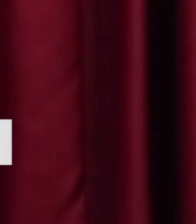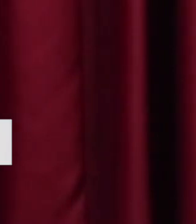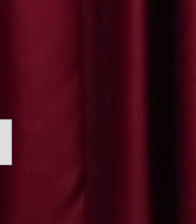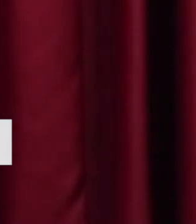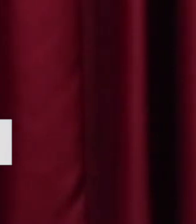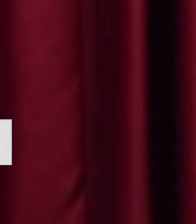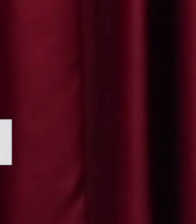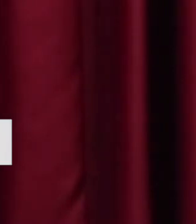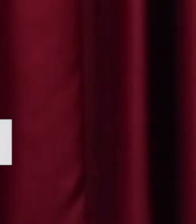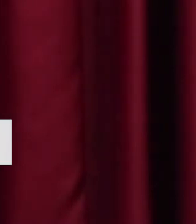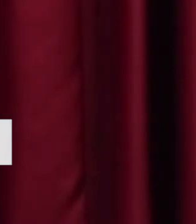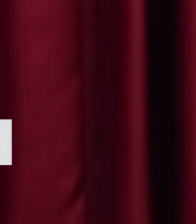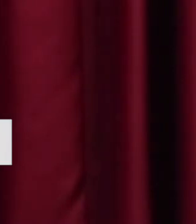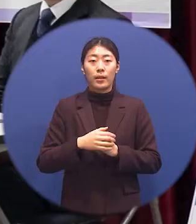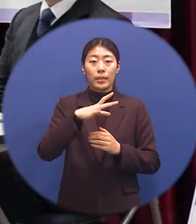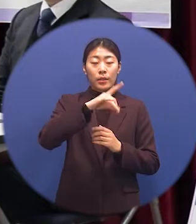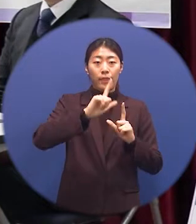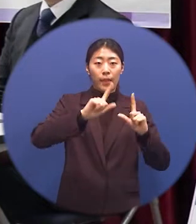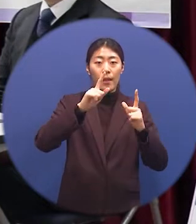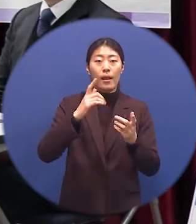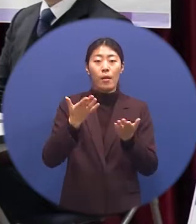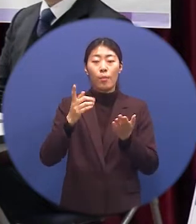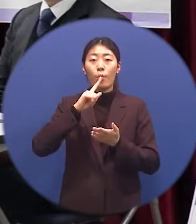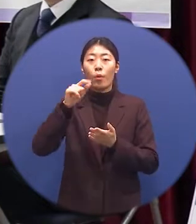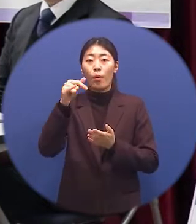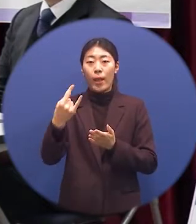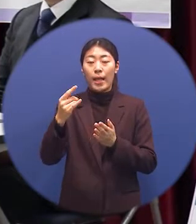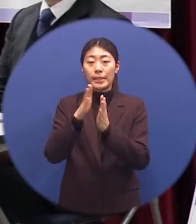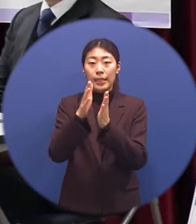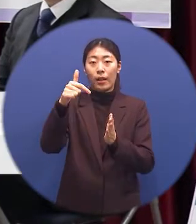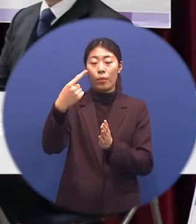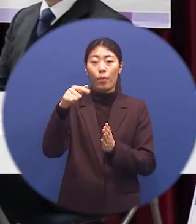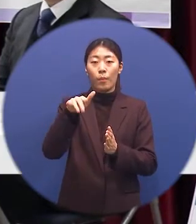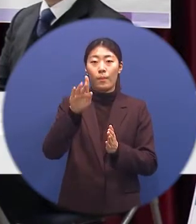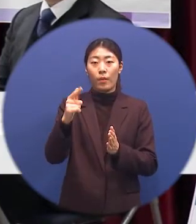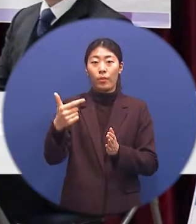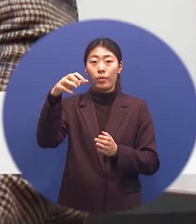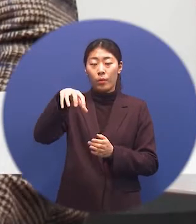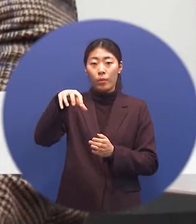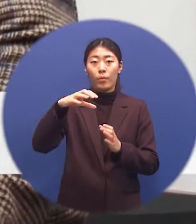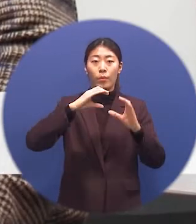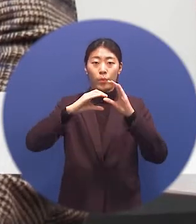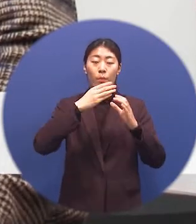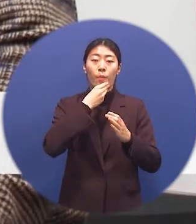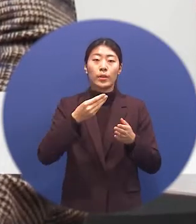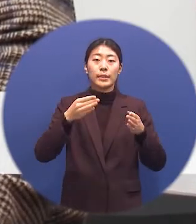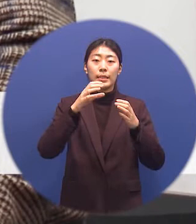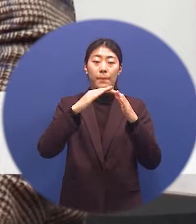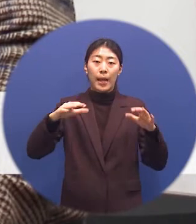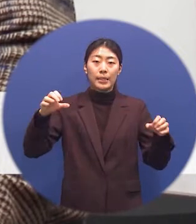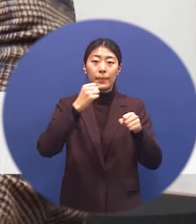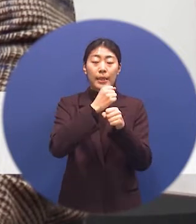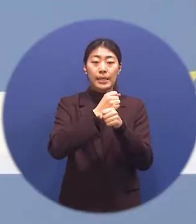너무나 잘하셨다 이렇게 생각이 듭니다. 첫날 업무보고회가 시작된 녹번동에서는 사동팔달 복지마을